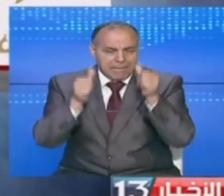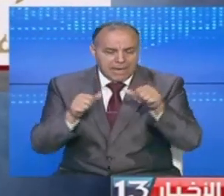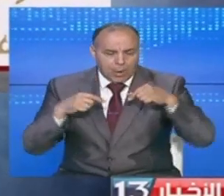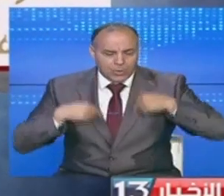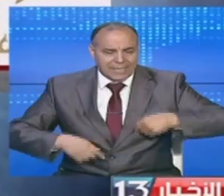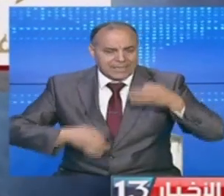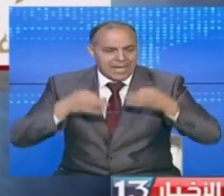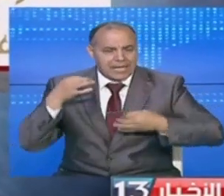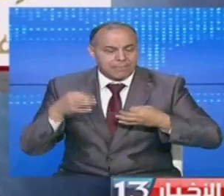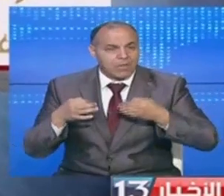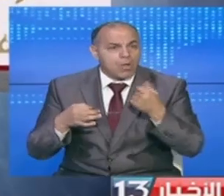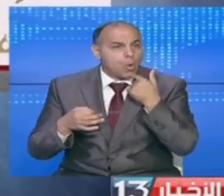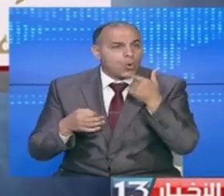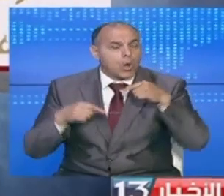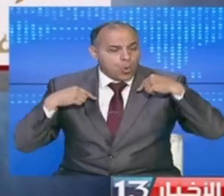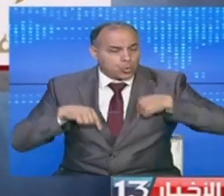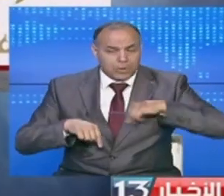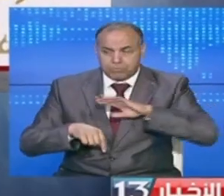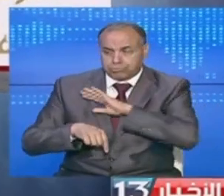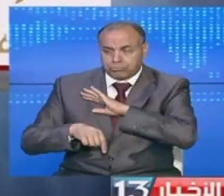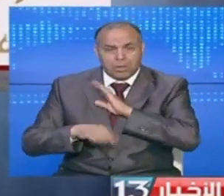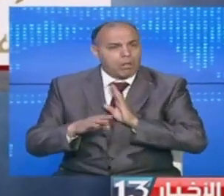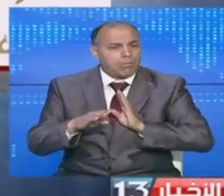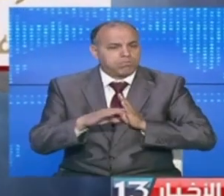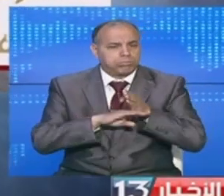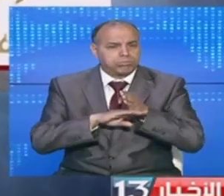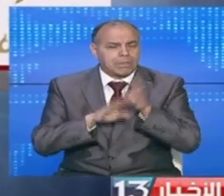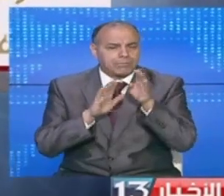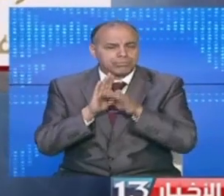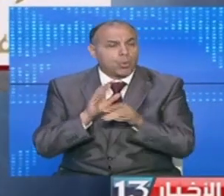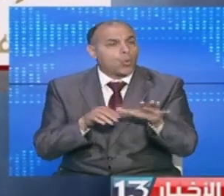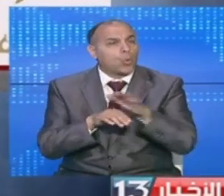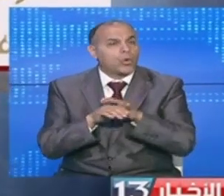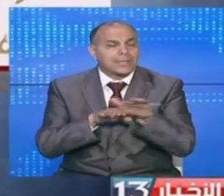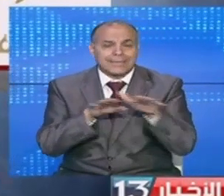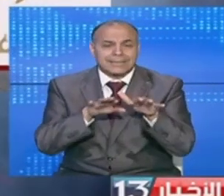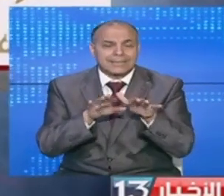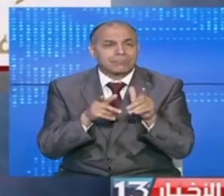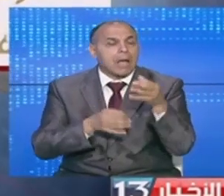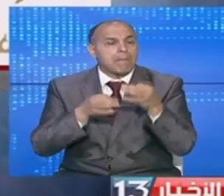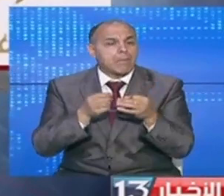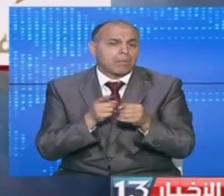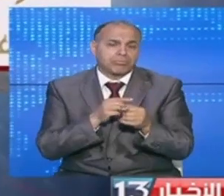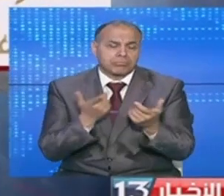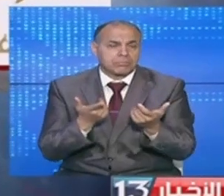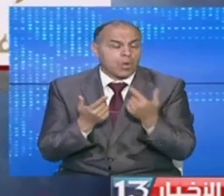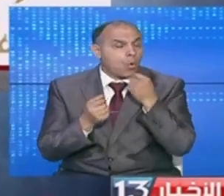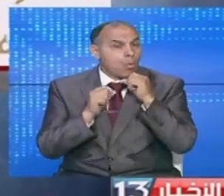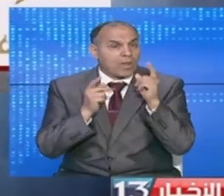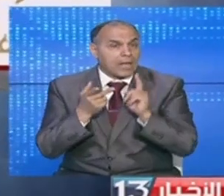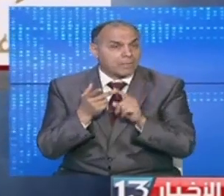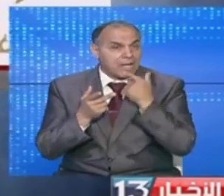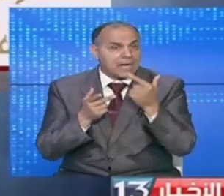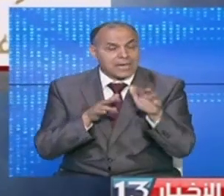وزارة العدل والتجاء الحكومة إلى إقحام السلطة الترتيبية العامة في تسيير مرفق القضاء. وبين